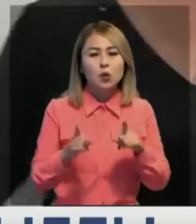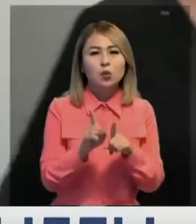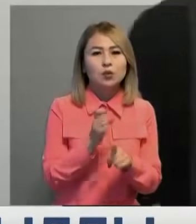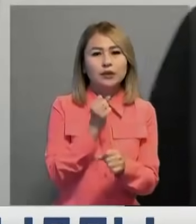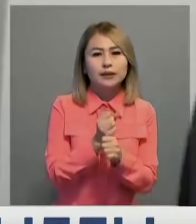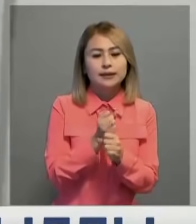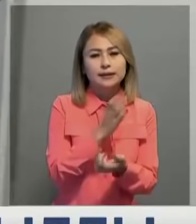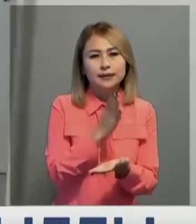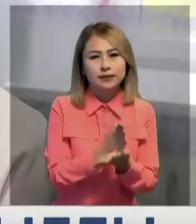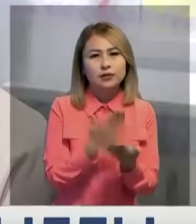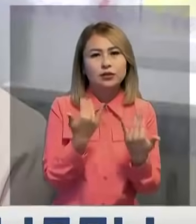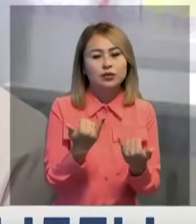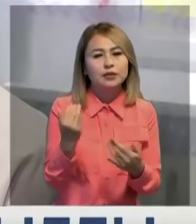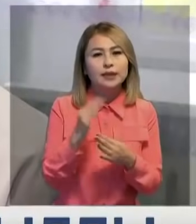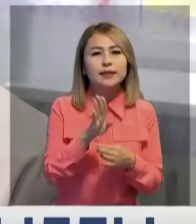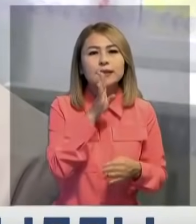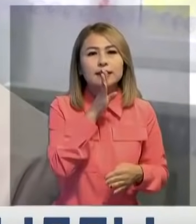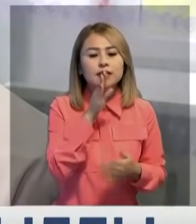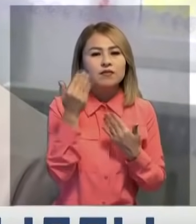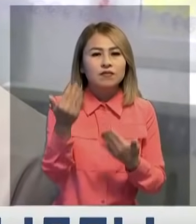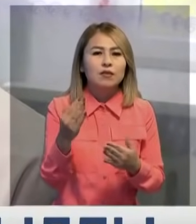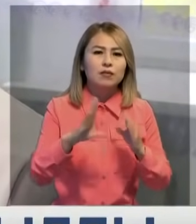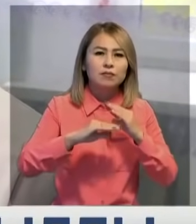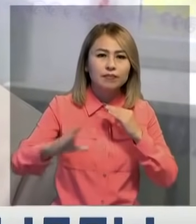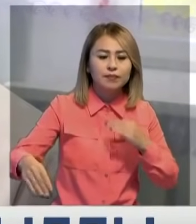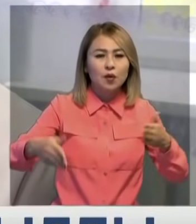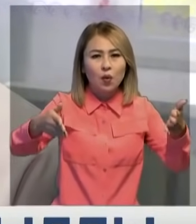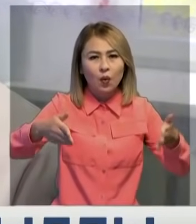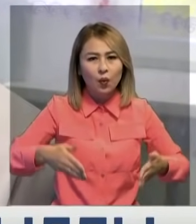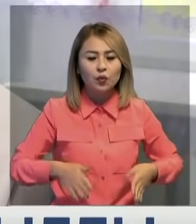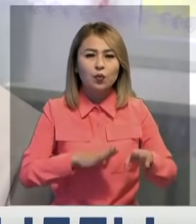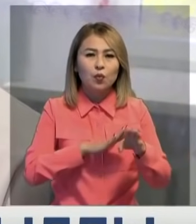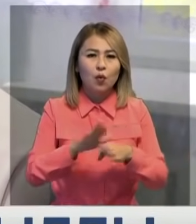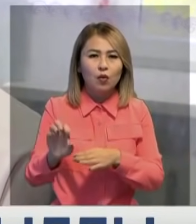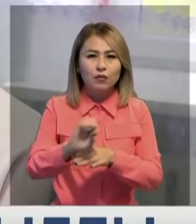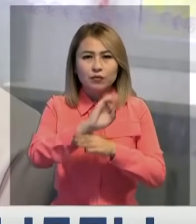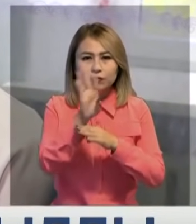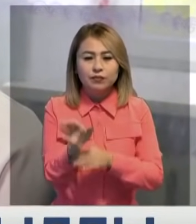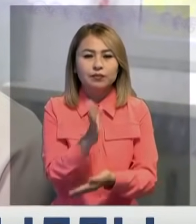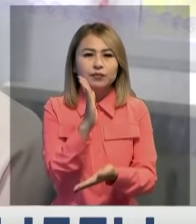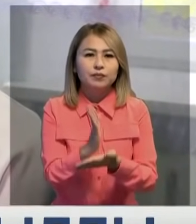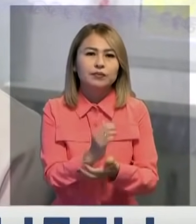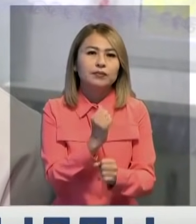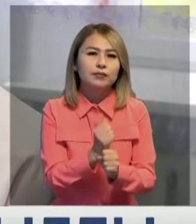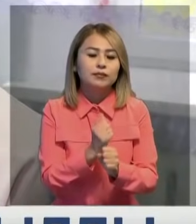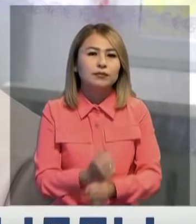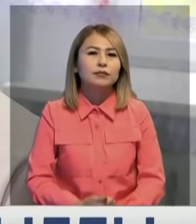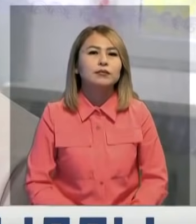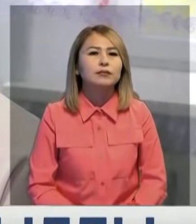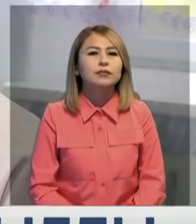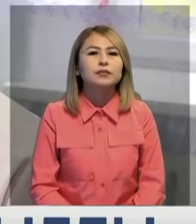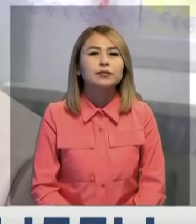я. Және де біз қыз жасау дейді, құрақ көрпе, солардың толығымен өзіміз істеп